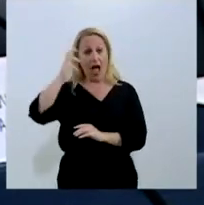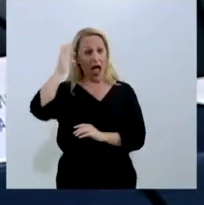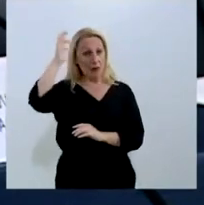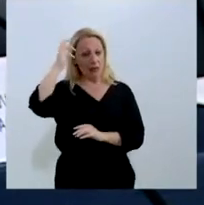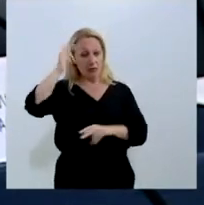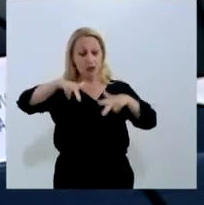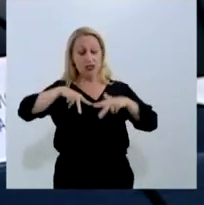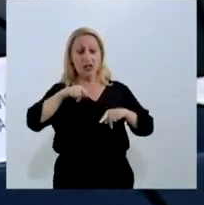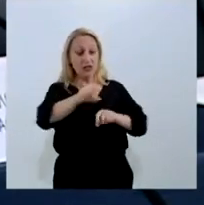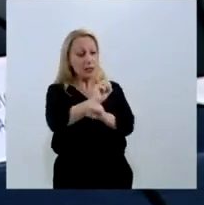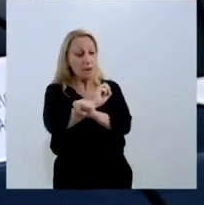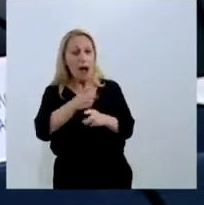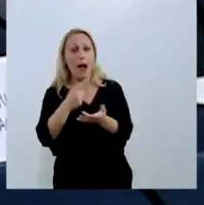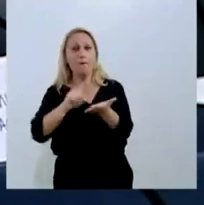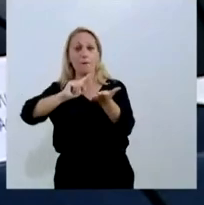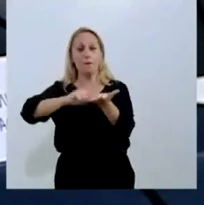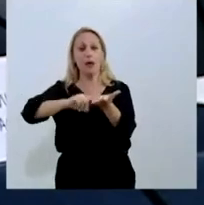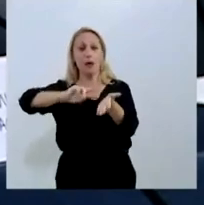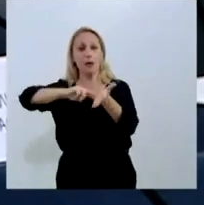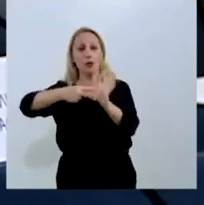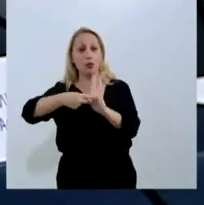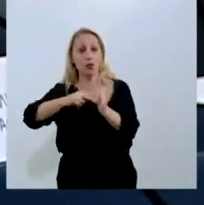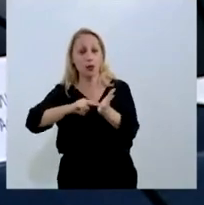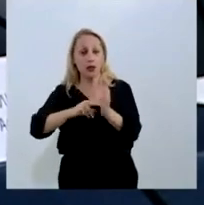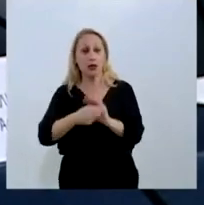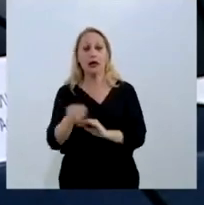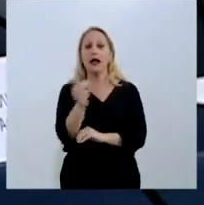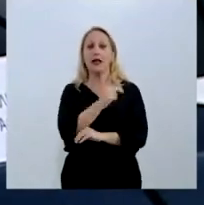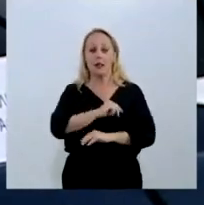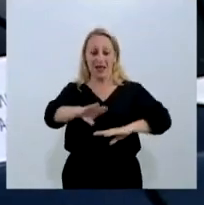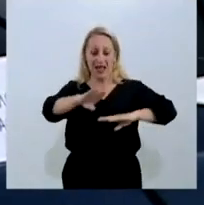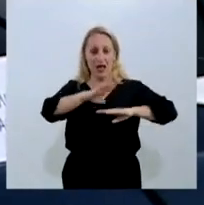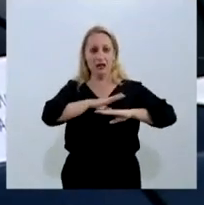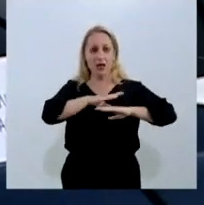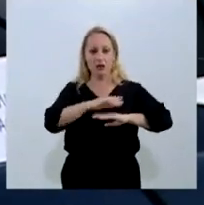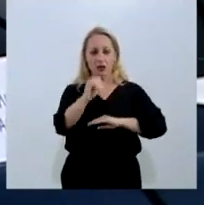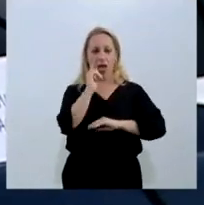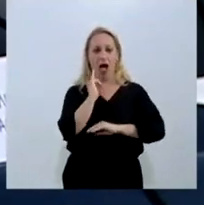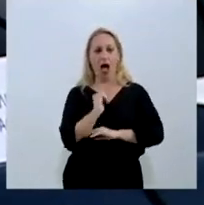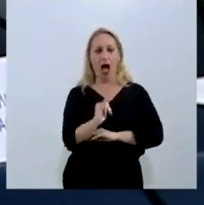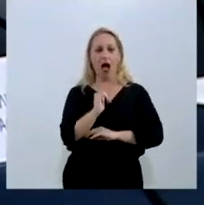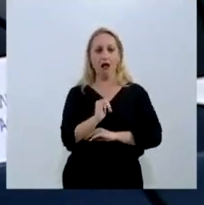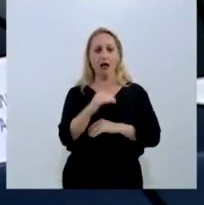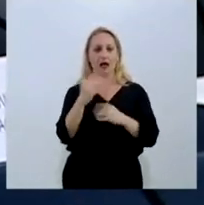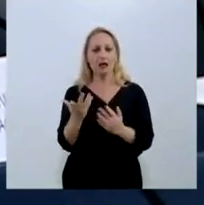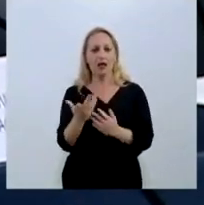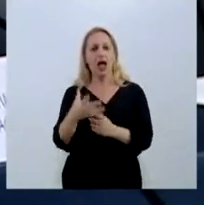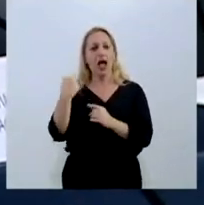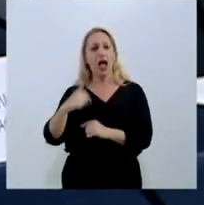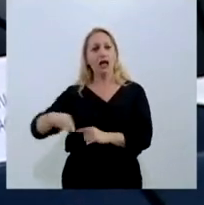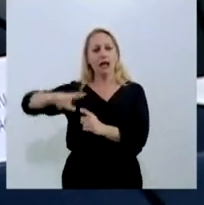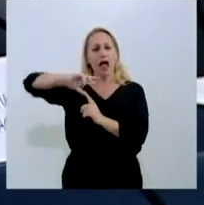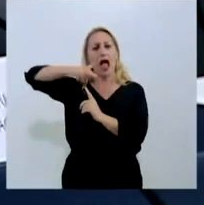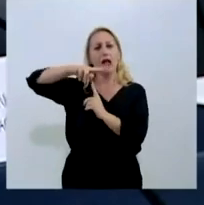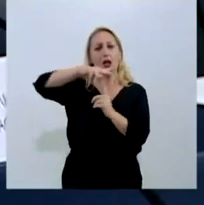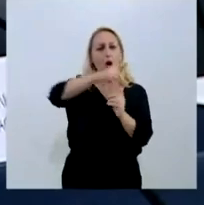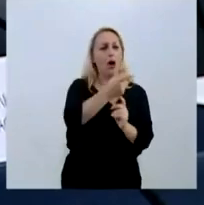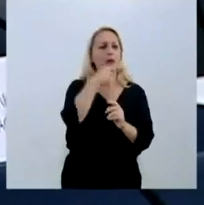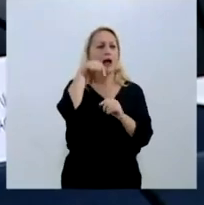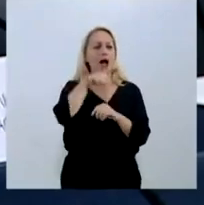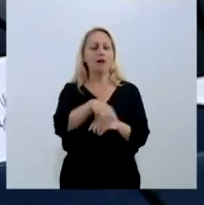έρχεται? Γιατί χάθηκαν πολλές ώρες μέχρι να ενεργοποιηθεί ο στρατός? Γιατί ελικόπτερα που υποτίθεται ότι ήταν